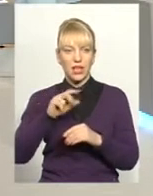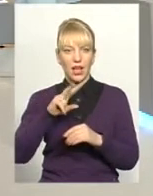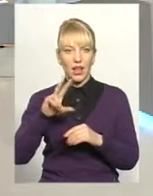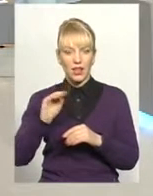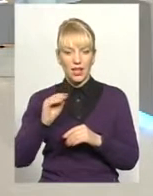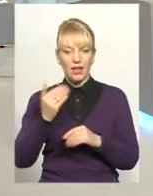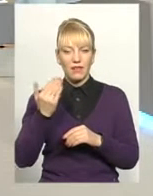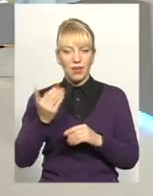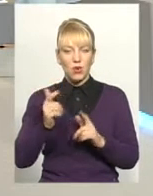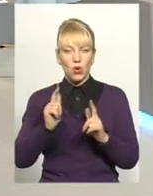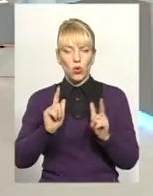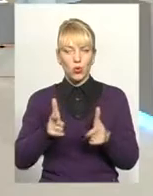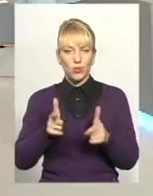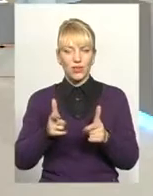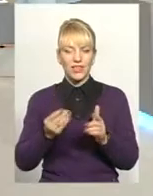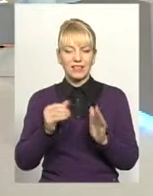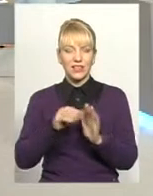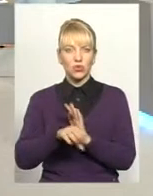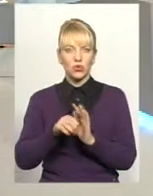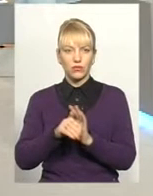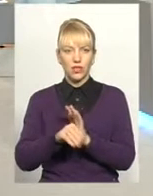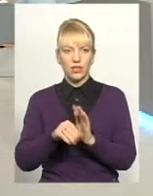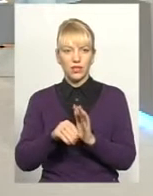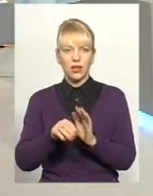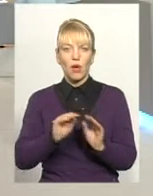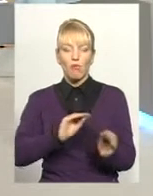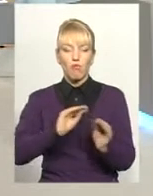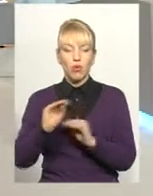готовий інвестувати, десь, скажімо, значить, допустимо, поставити